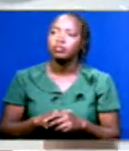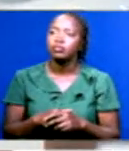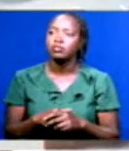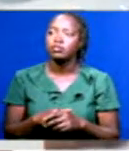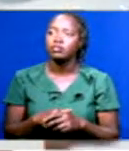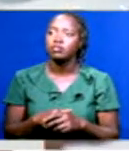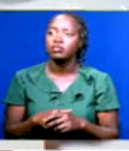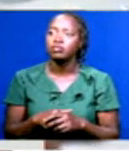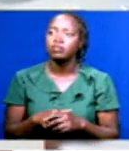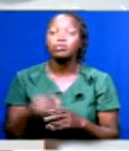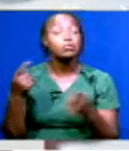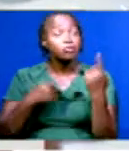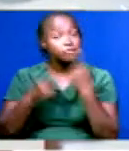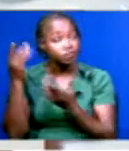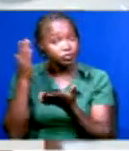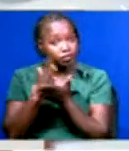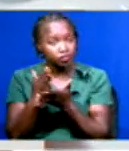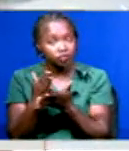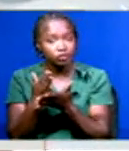Tuliwashinda hatu kuwashinda?